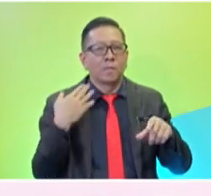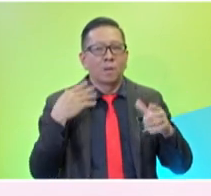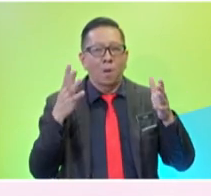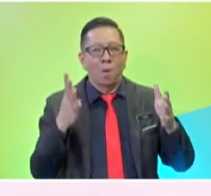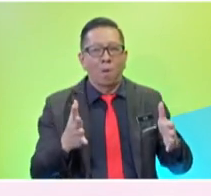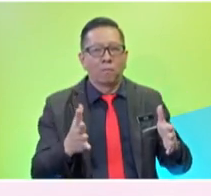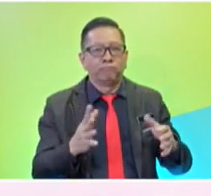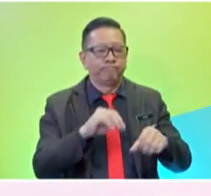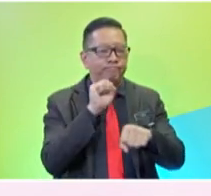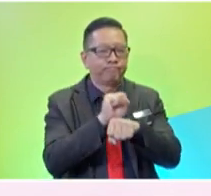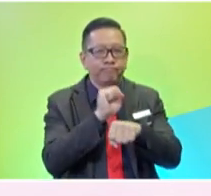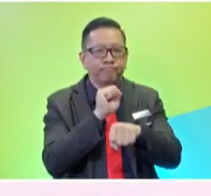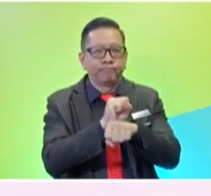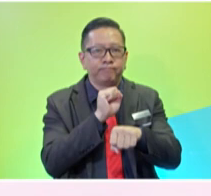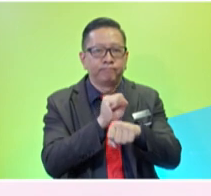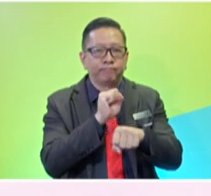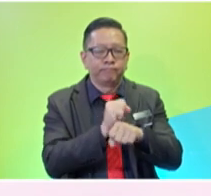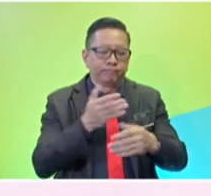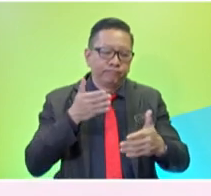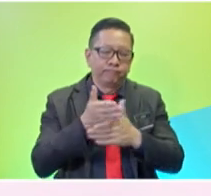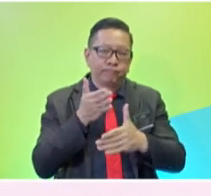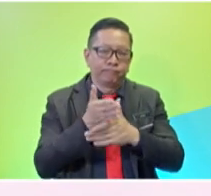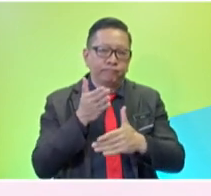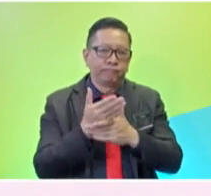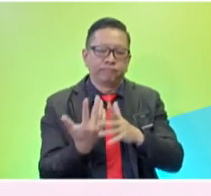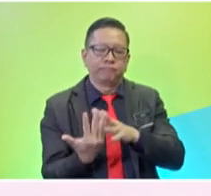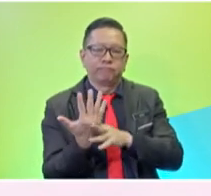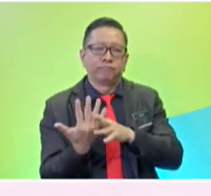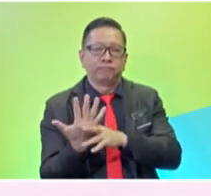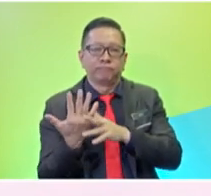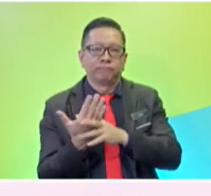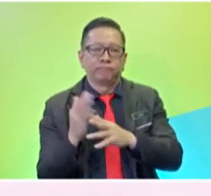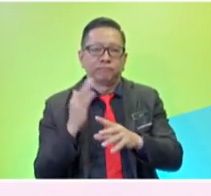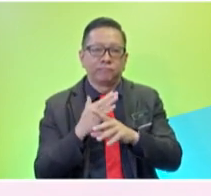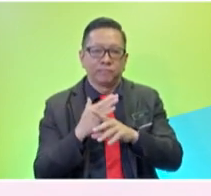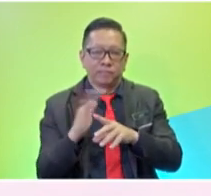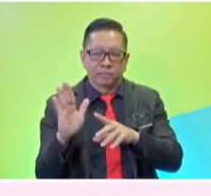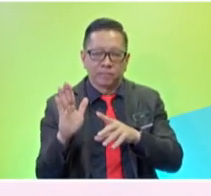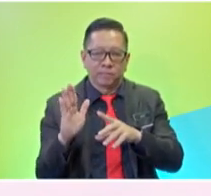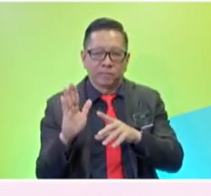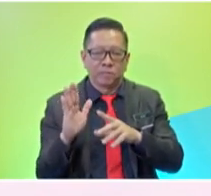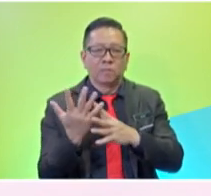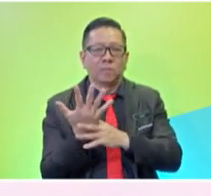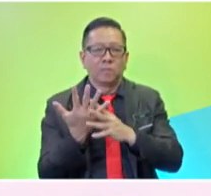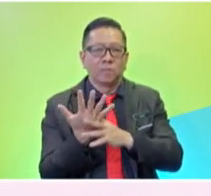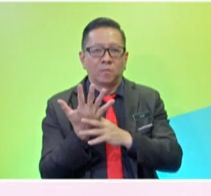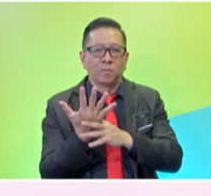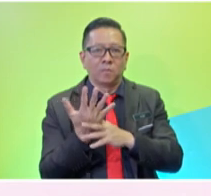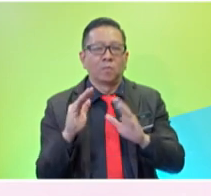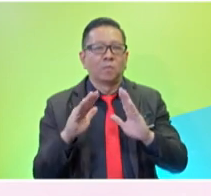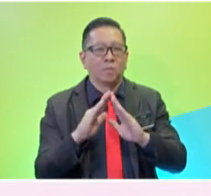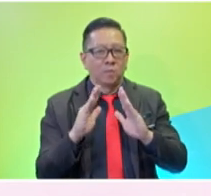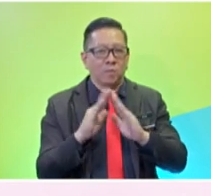massa setengah jam untuk memotong rumput dan membuang rumpai di halaman sebuah rumah yang berukuran